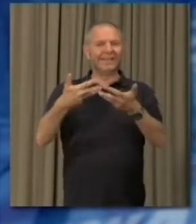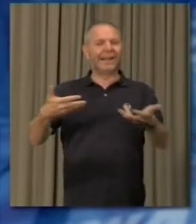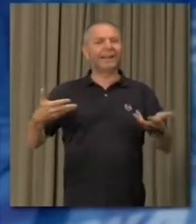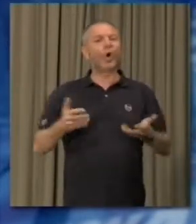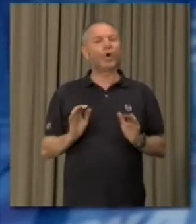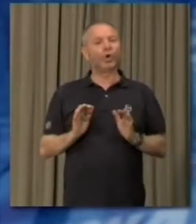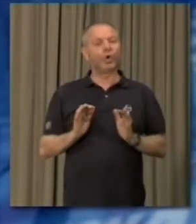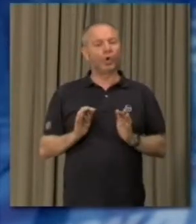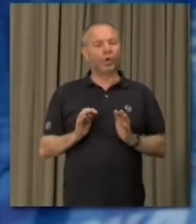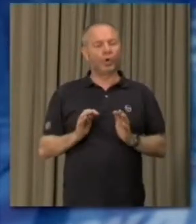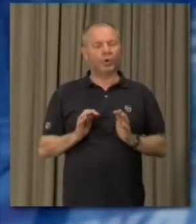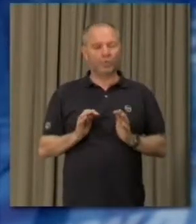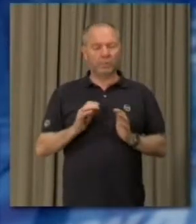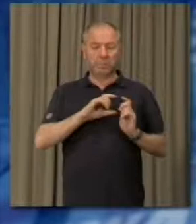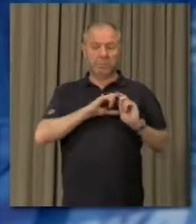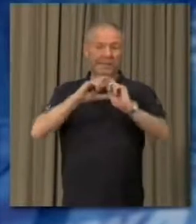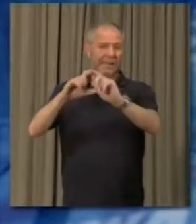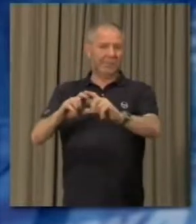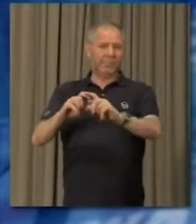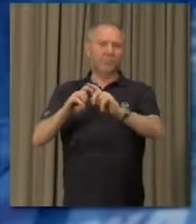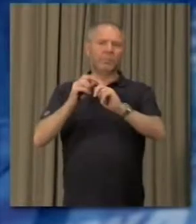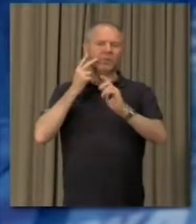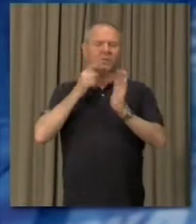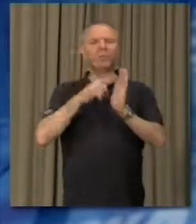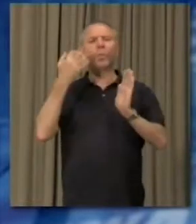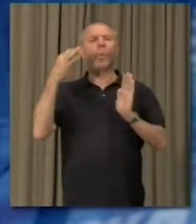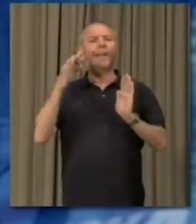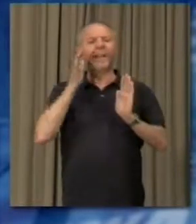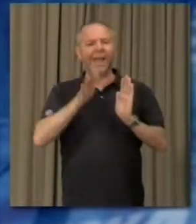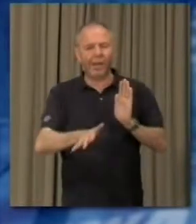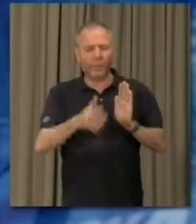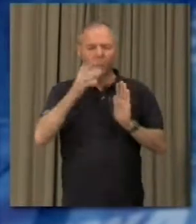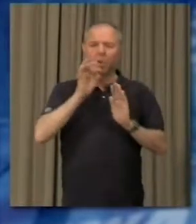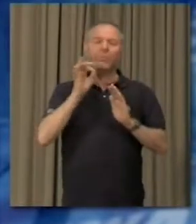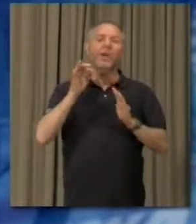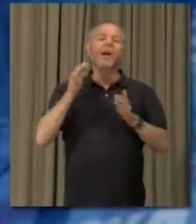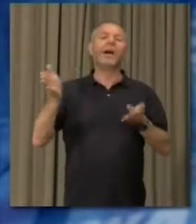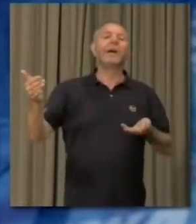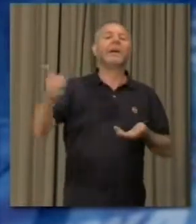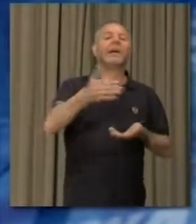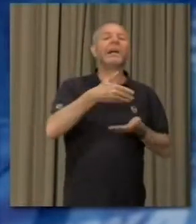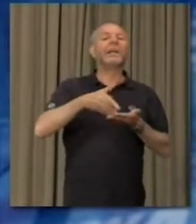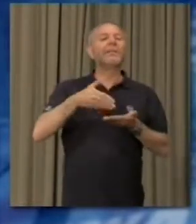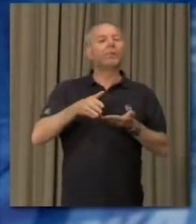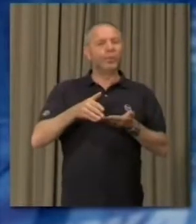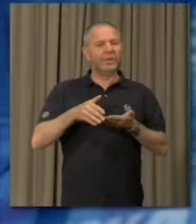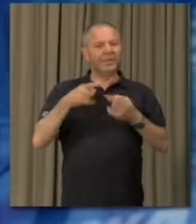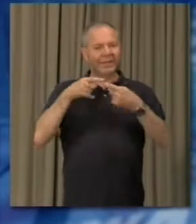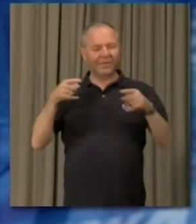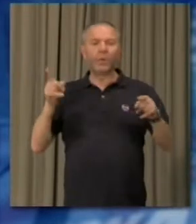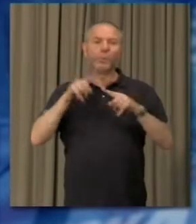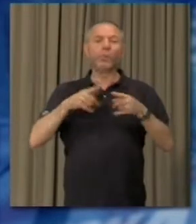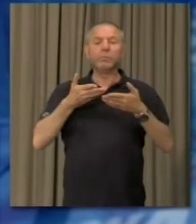territorio. L'assegnazione è legata a diversi parametri, dalla qualità delle acque alla raccolta differenziata dei rifiuti fino all'assistenza